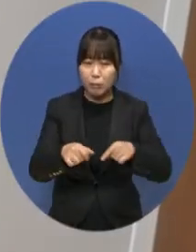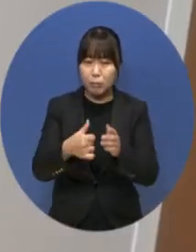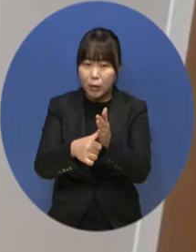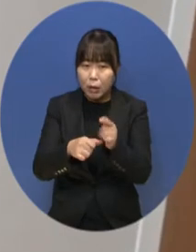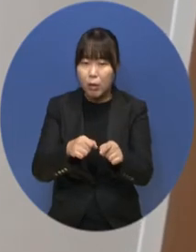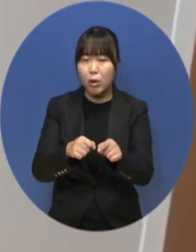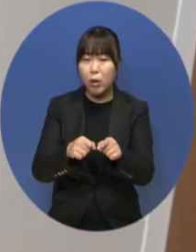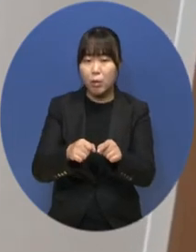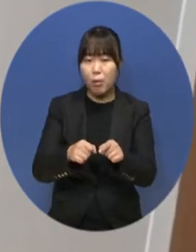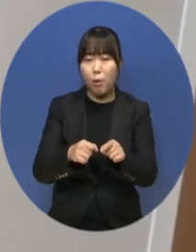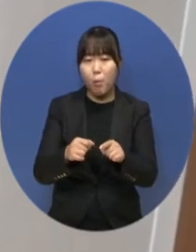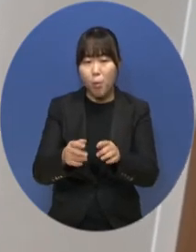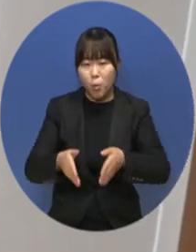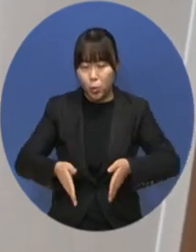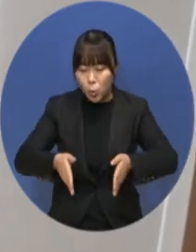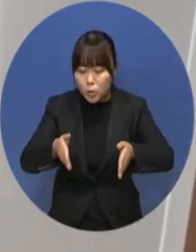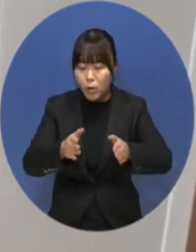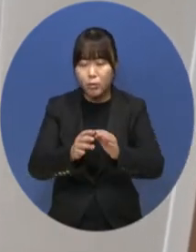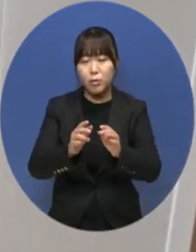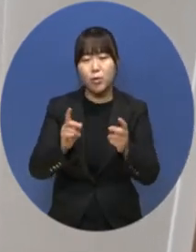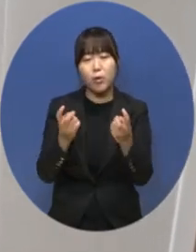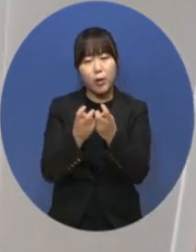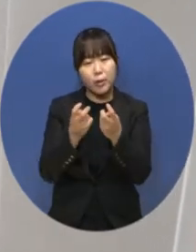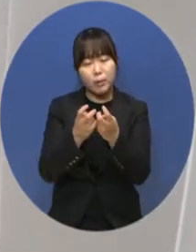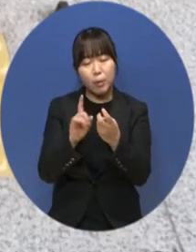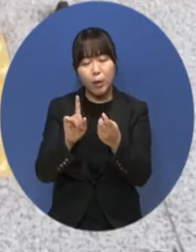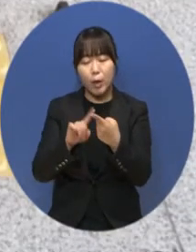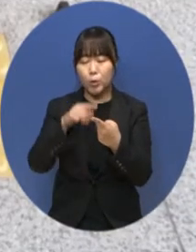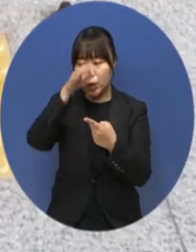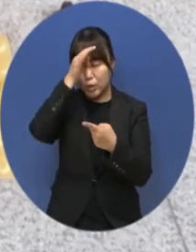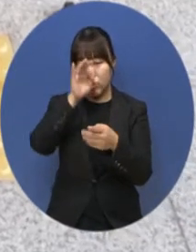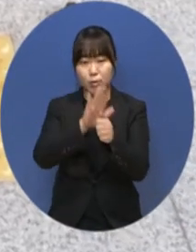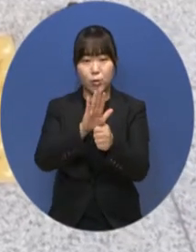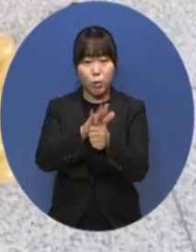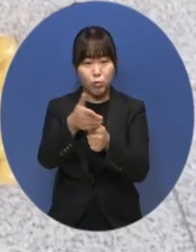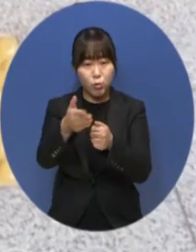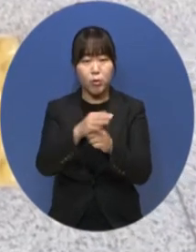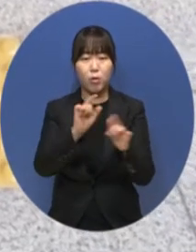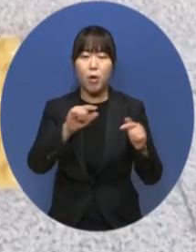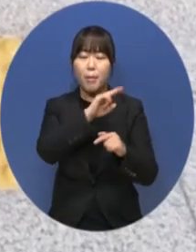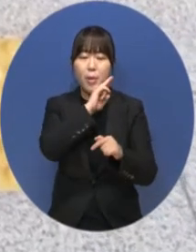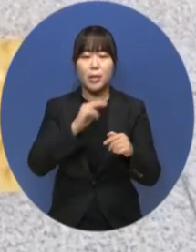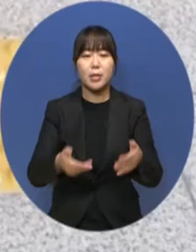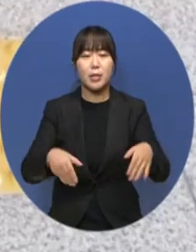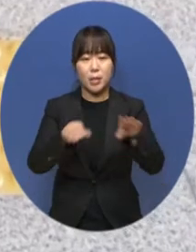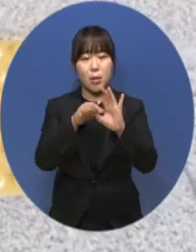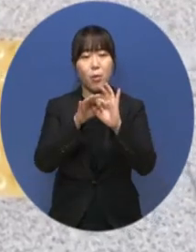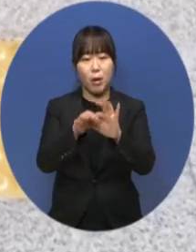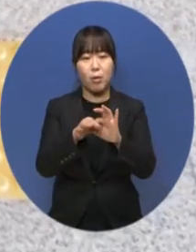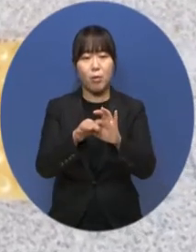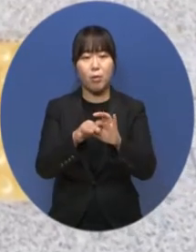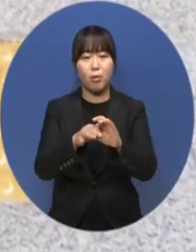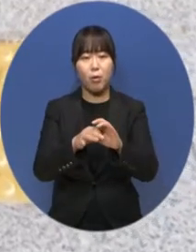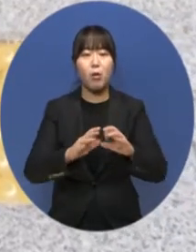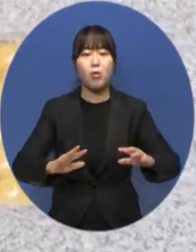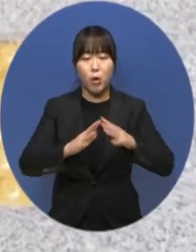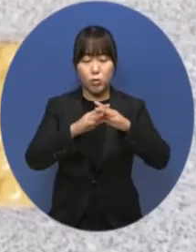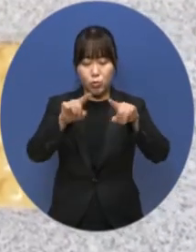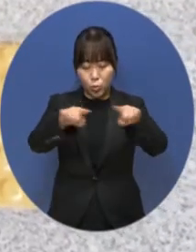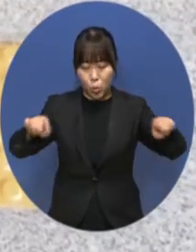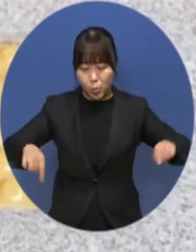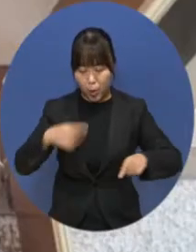설치 동선 등에 대한 기술을 지원하고 각종 편의시설 관련 건축 도면 검토